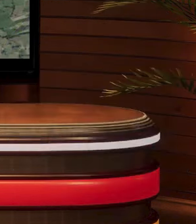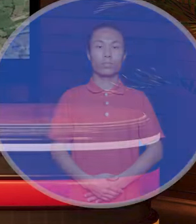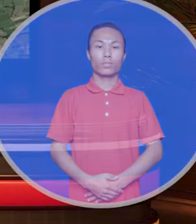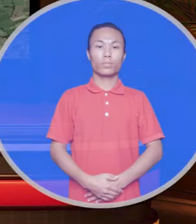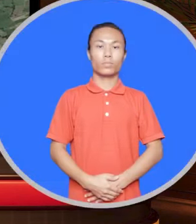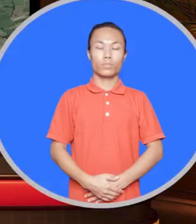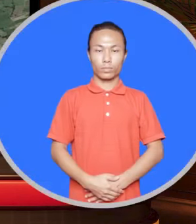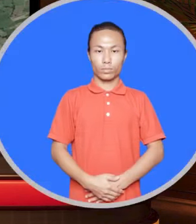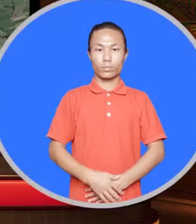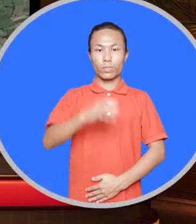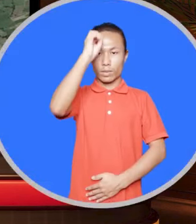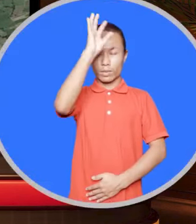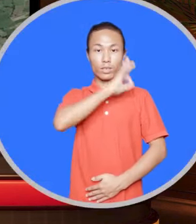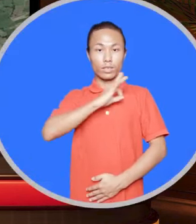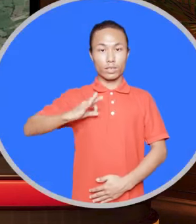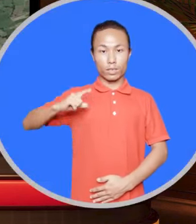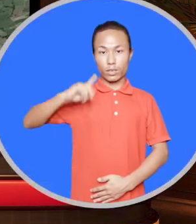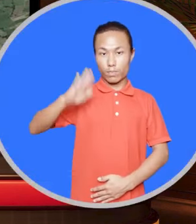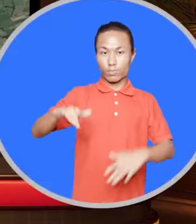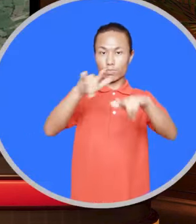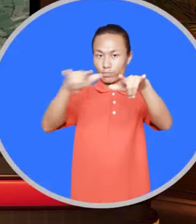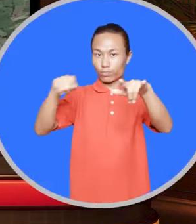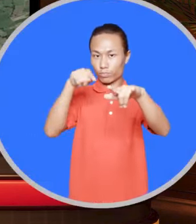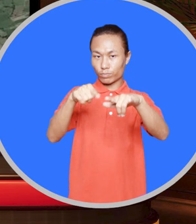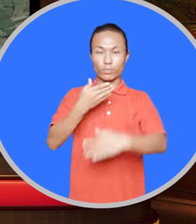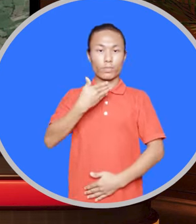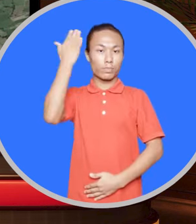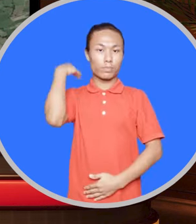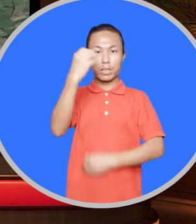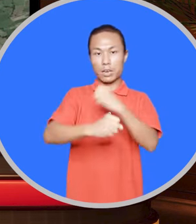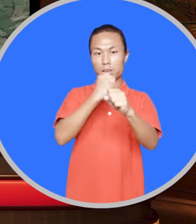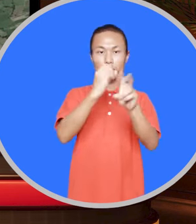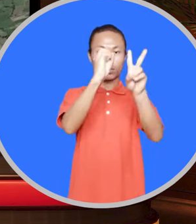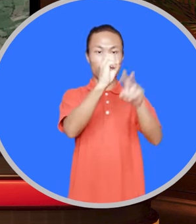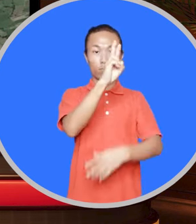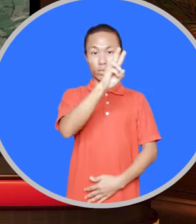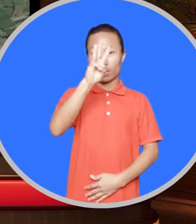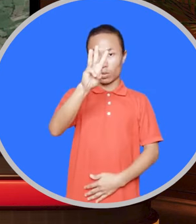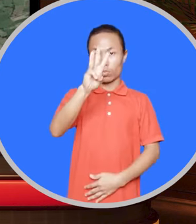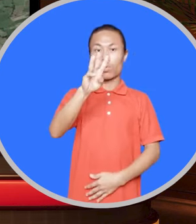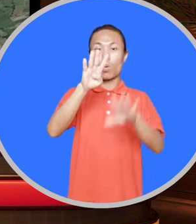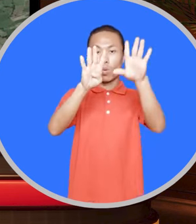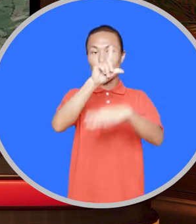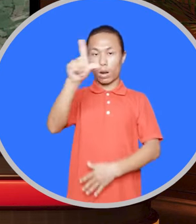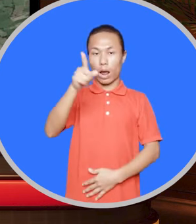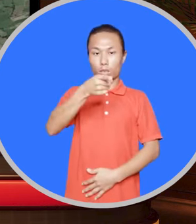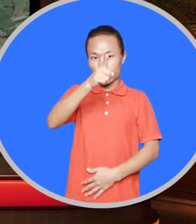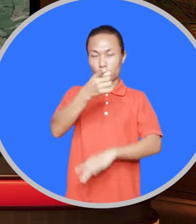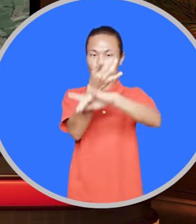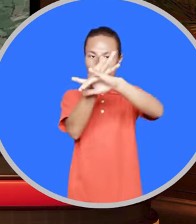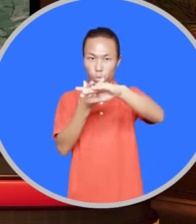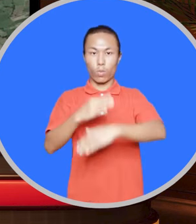ပါရယ်မြစ်ကြီးနားမြို့မှာရှိတဲ့အကြမ်းဖက်စစ်တပ်ရဲ့နတ်ပောင်လေတပ်စခန်းကိုပြီးခဲ့တဲ့2023ခုနှစ်စက်တင်ဘာလမှာ